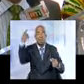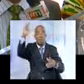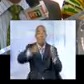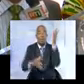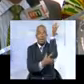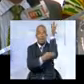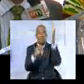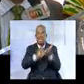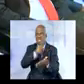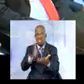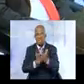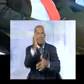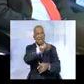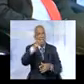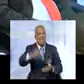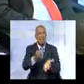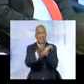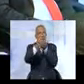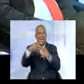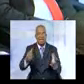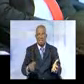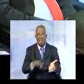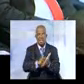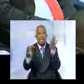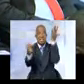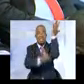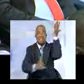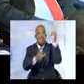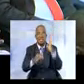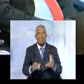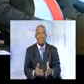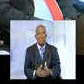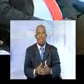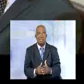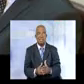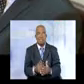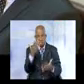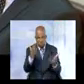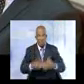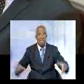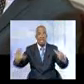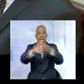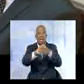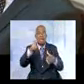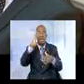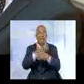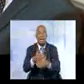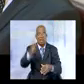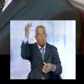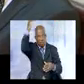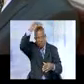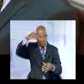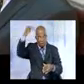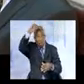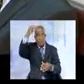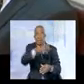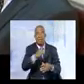Alors, cette coopération tripartite, elle existe entre le Maroc et beaucoup de pays subsahariens